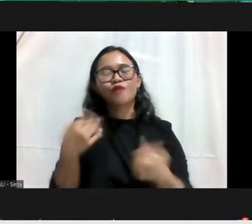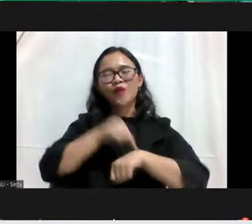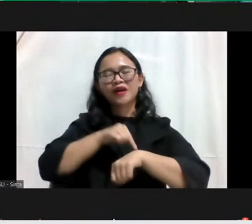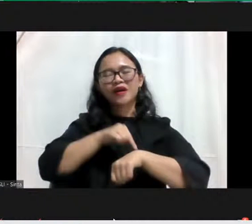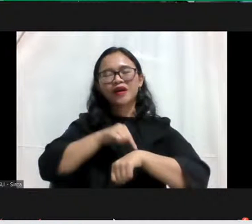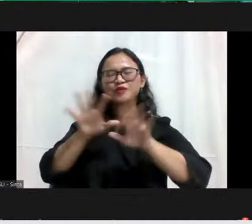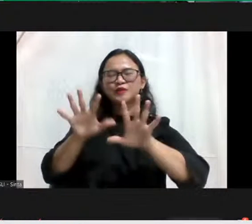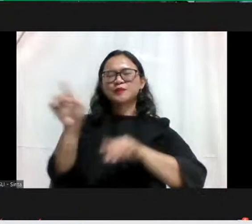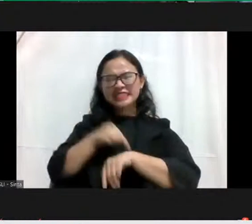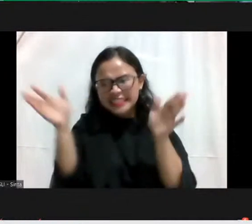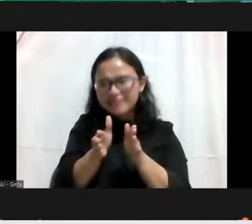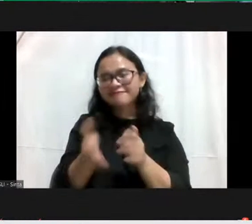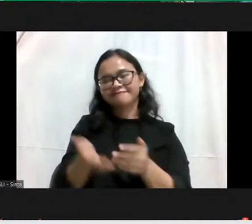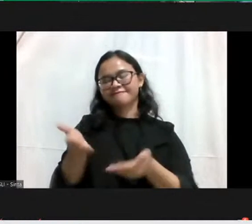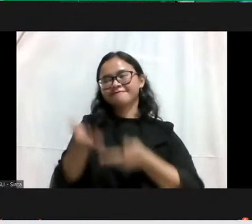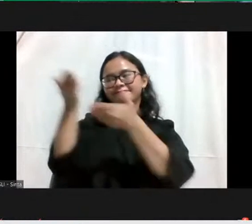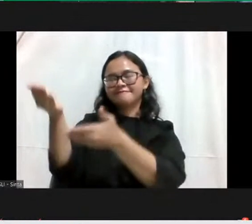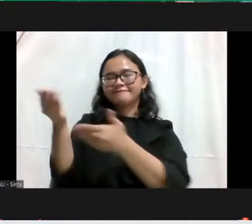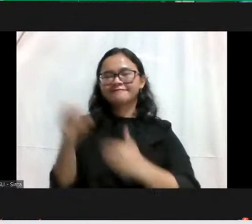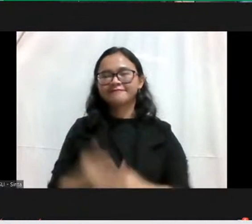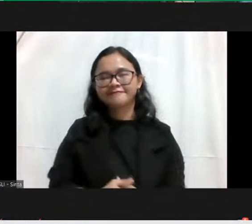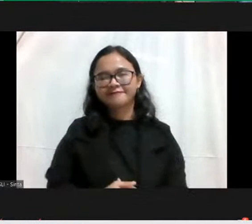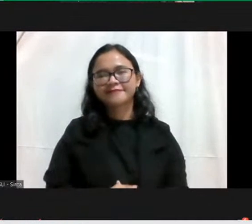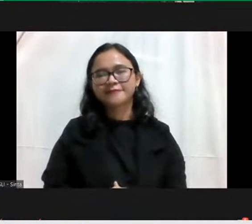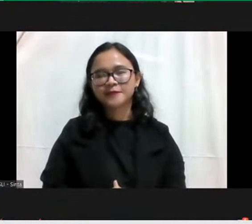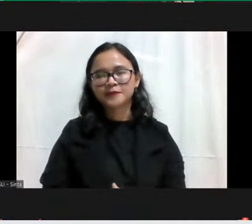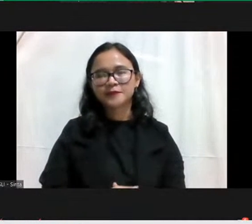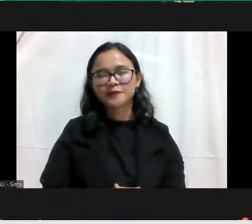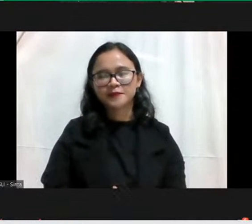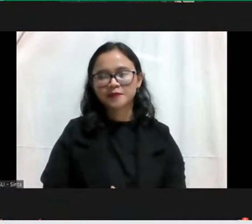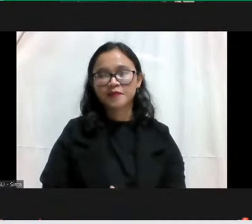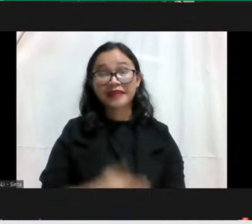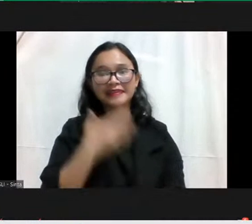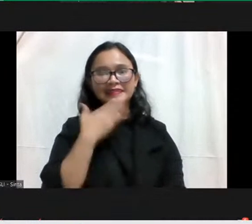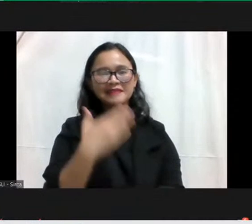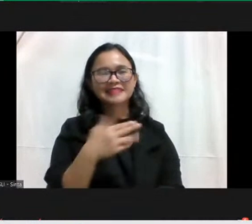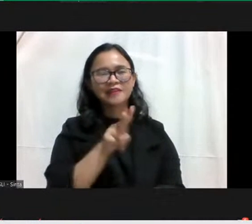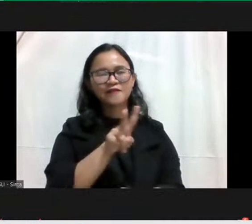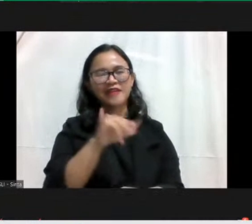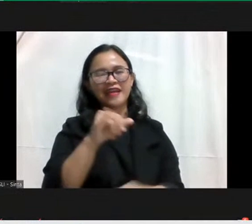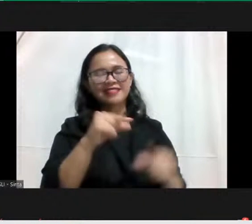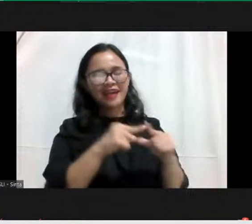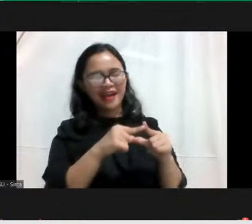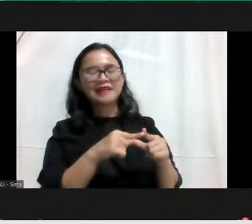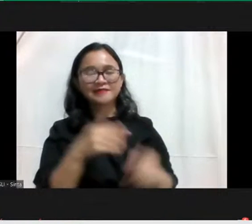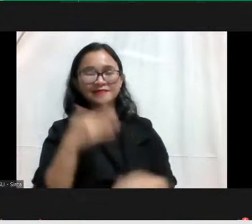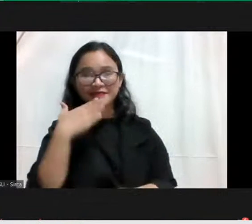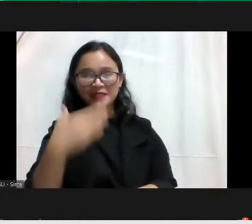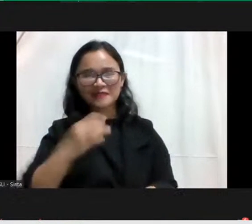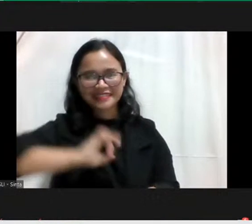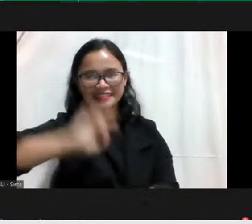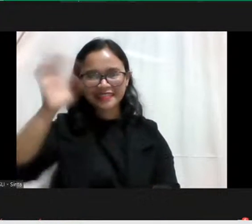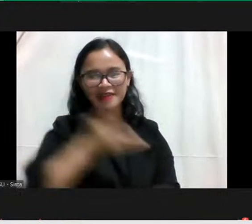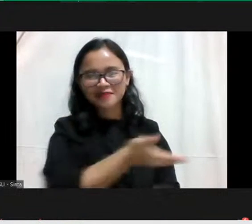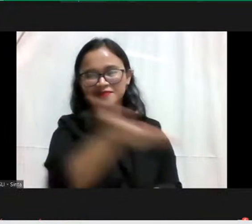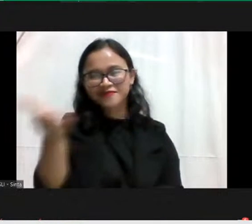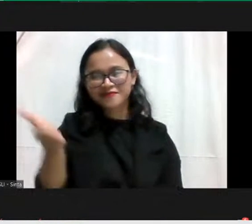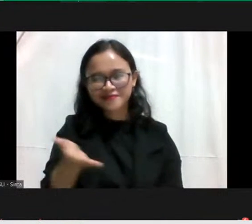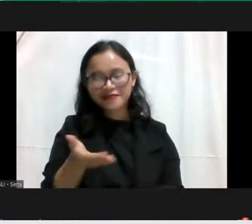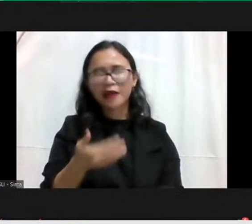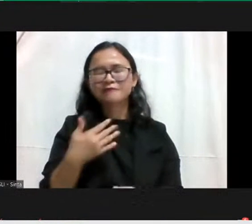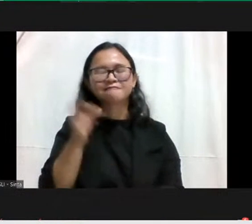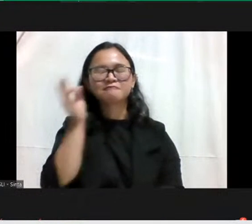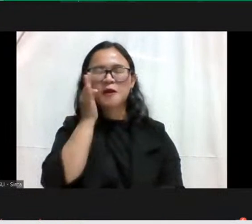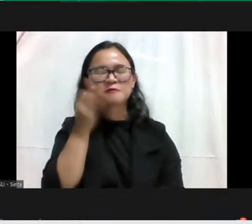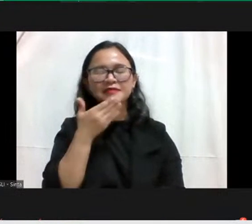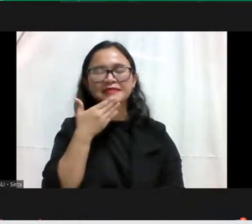mepet sekali Jadi silakan e waktu dan tempat saya persilakan baik terima kasih Va eh Bapak Ibu sekalian Selamat siang eh selamat sore ya ini